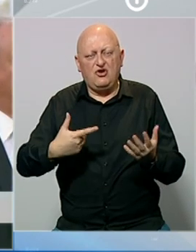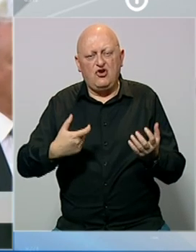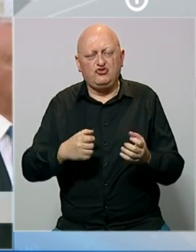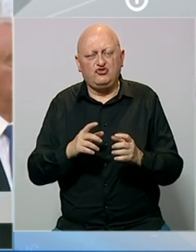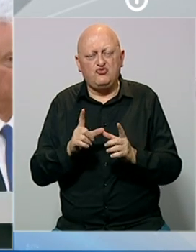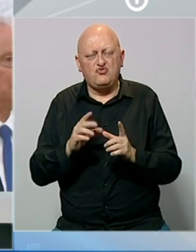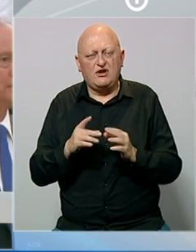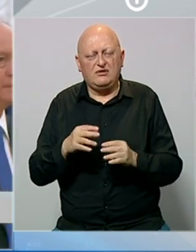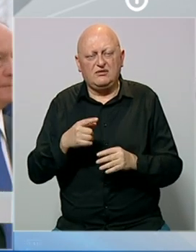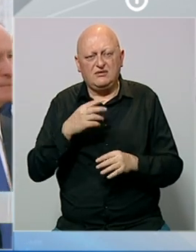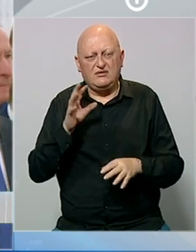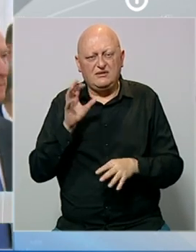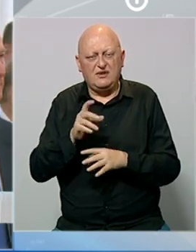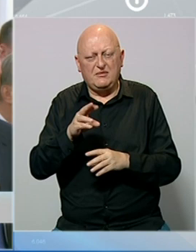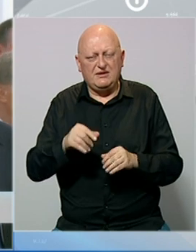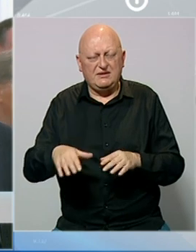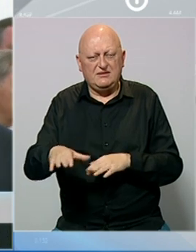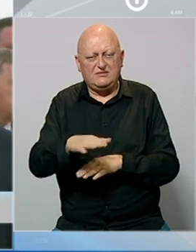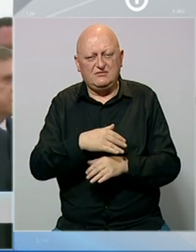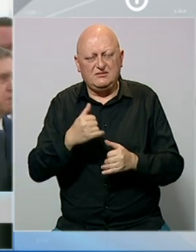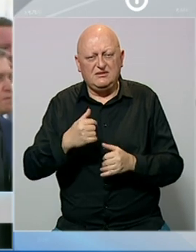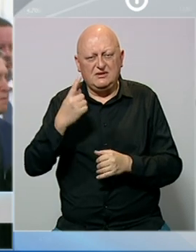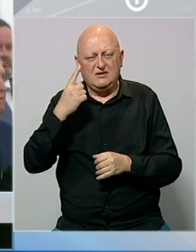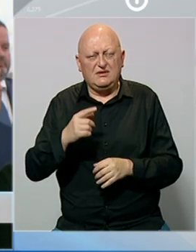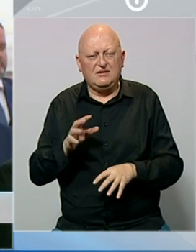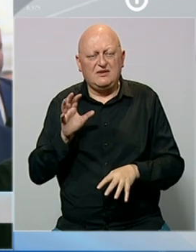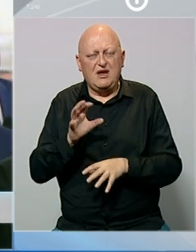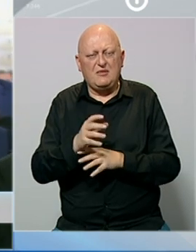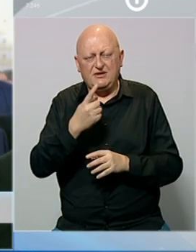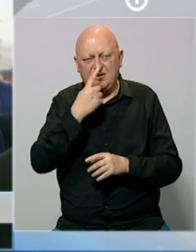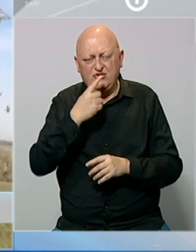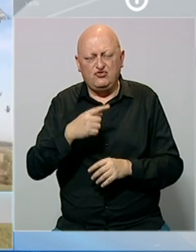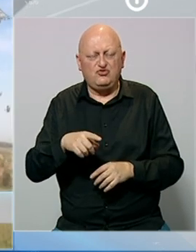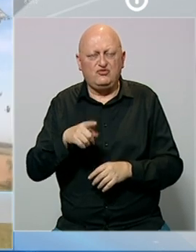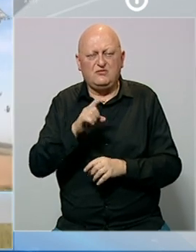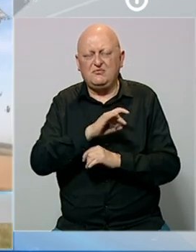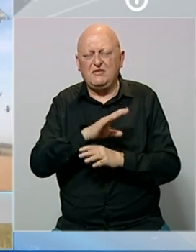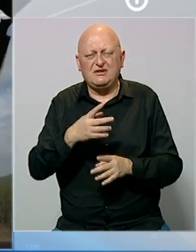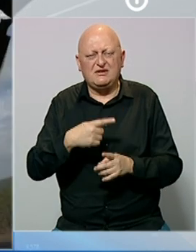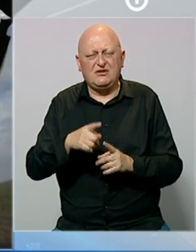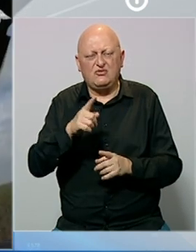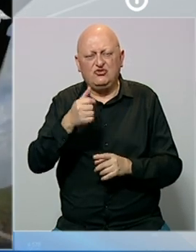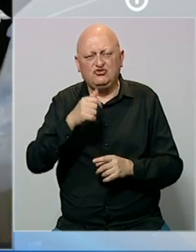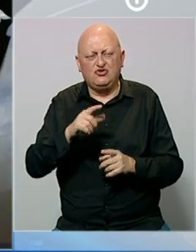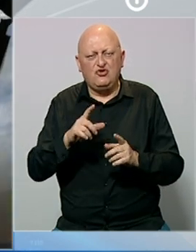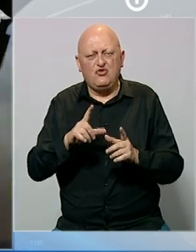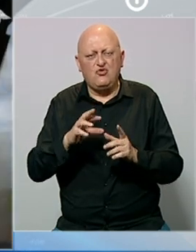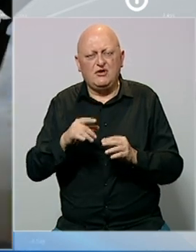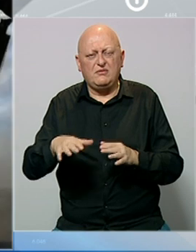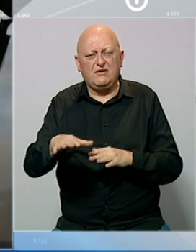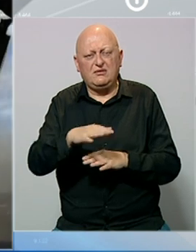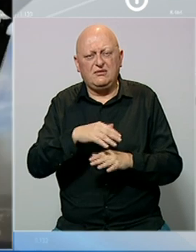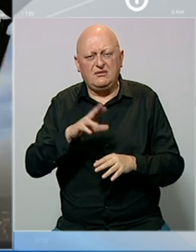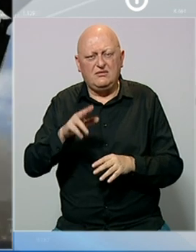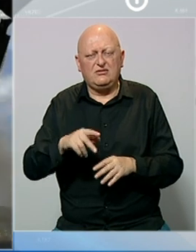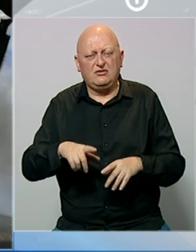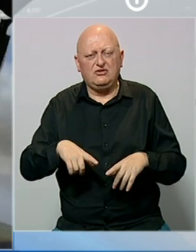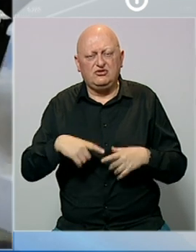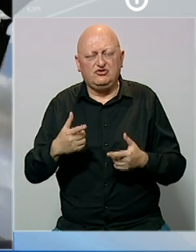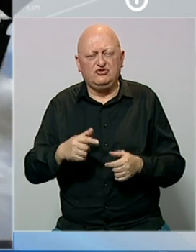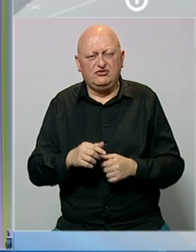Ukrajini, jer napad na te teritorije sada će se smatrati napadom na Rusiju, bez obzira što otpor Ukrajinaca u tim područjima i dalje